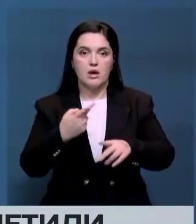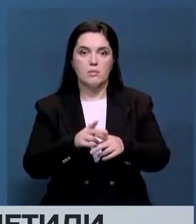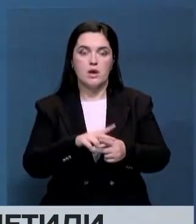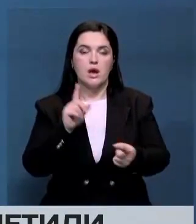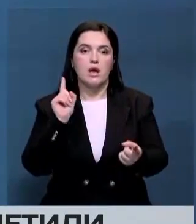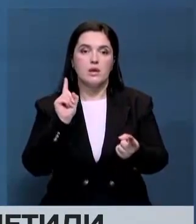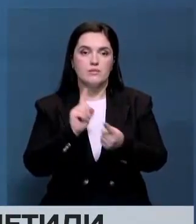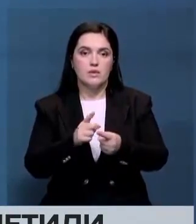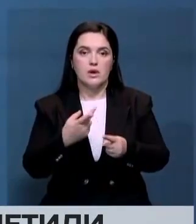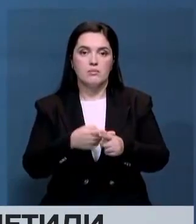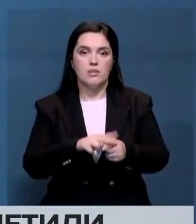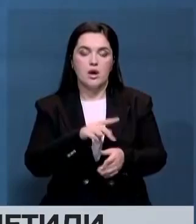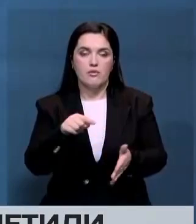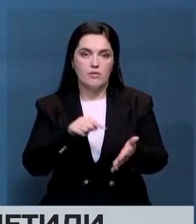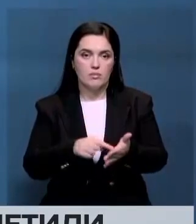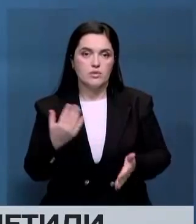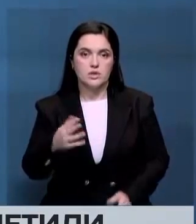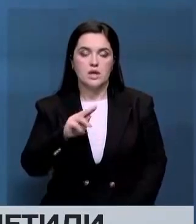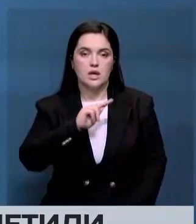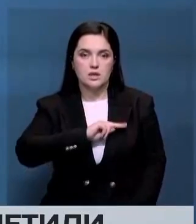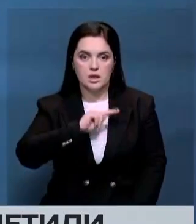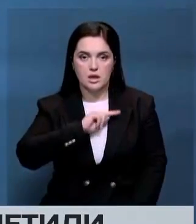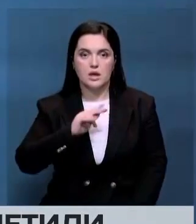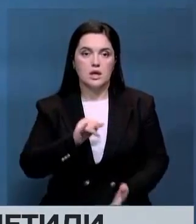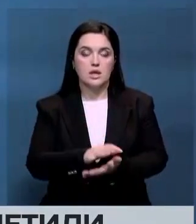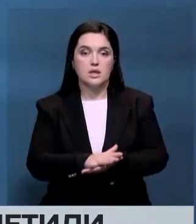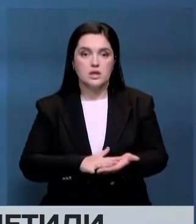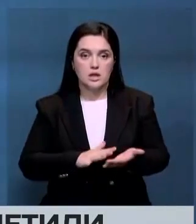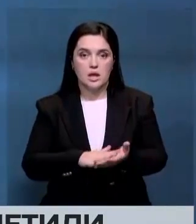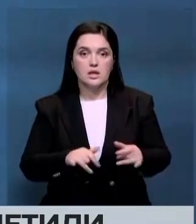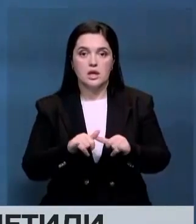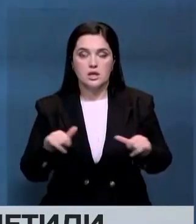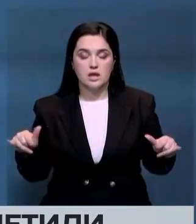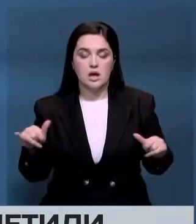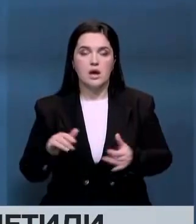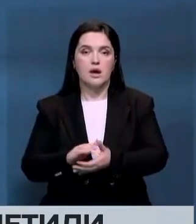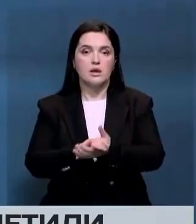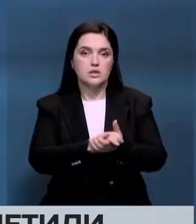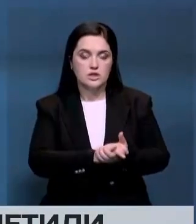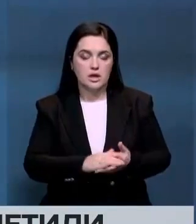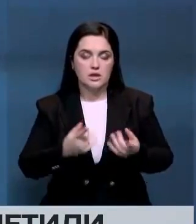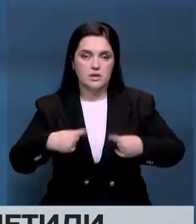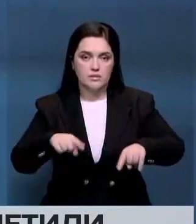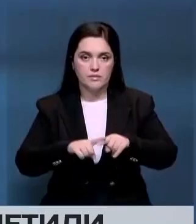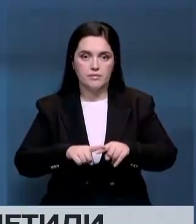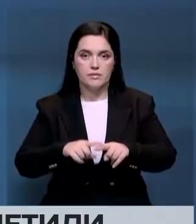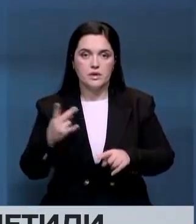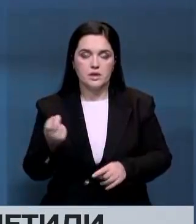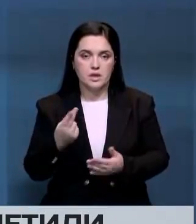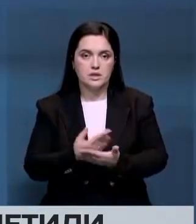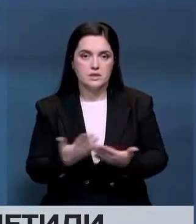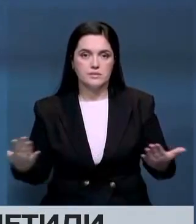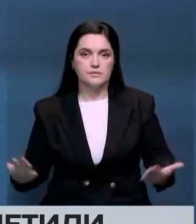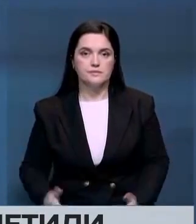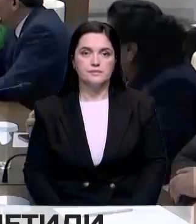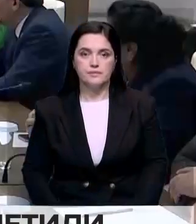этнокультурных объединений. В ходе встречи участники обсудили актуальные вопросы их деятельности и перспективы дальнейшего развития института АНК.